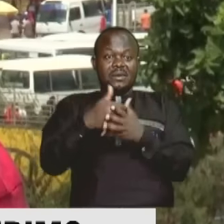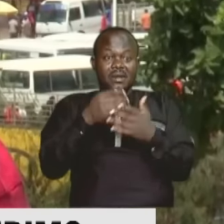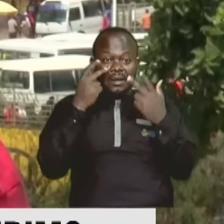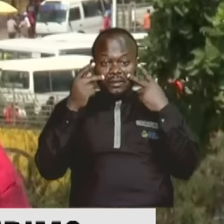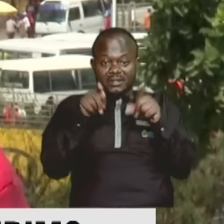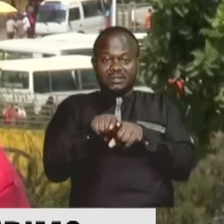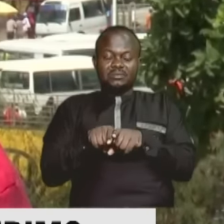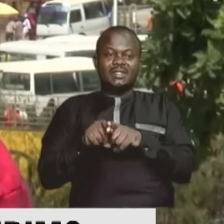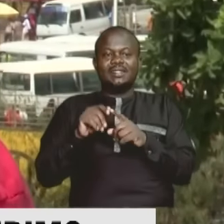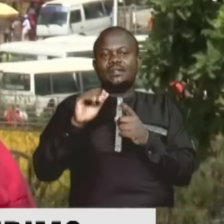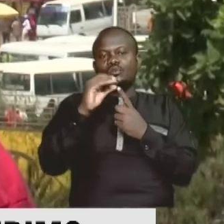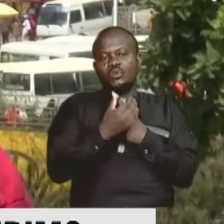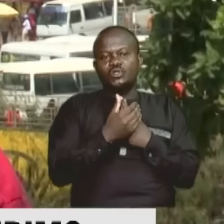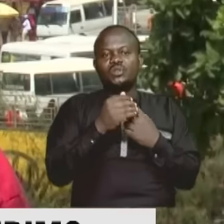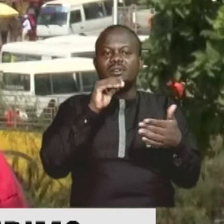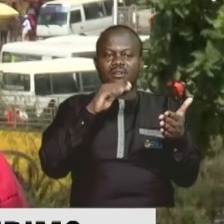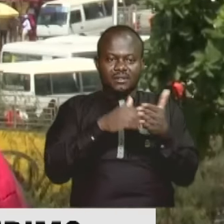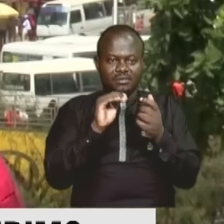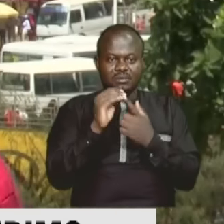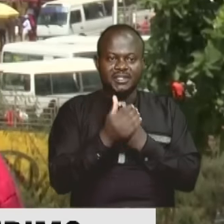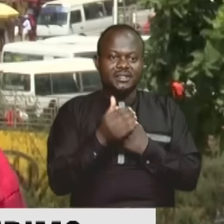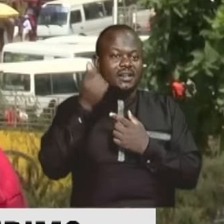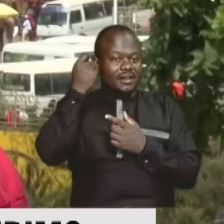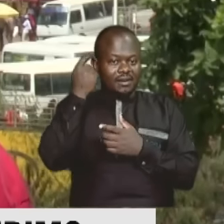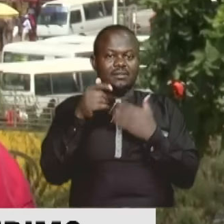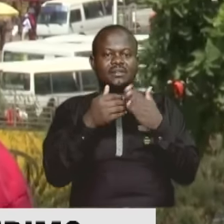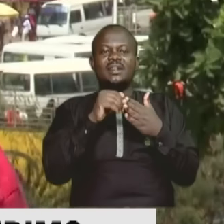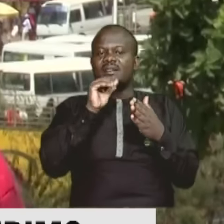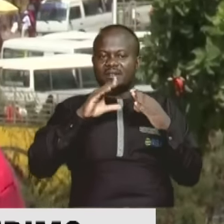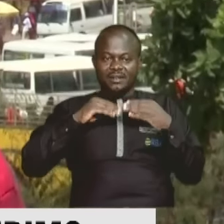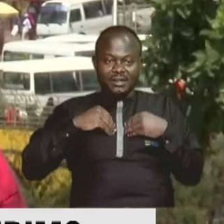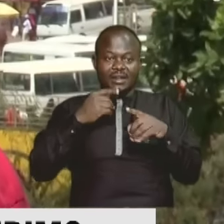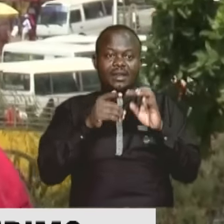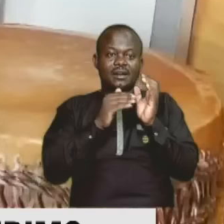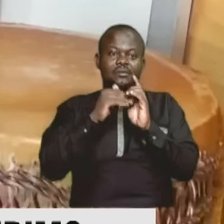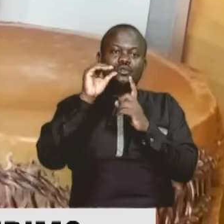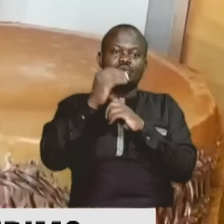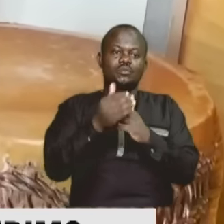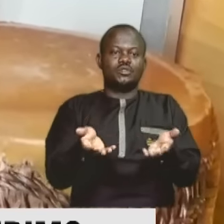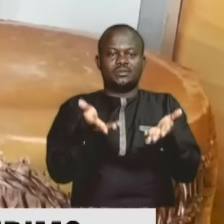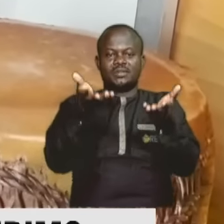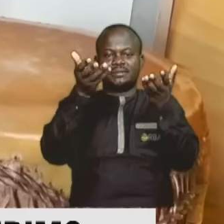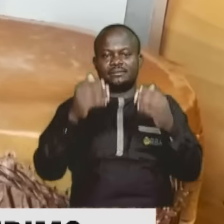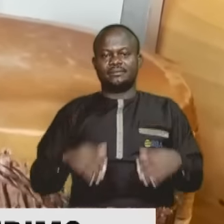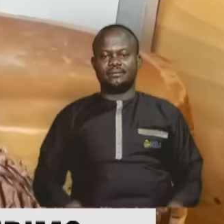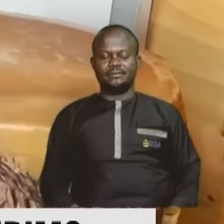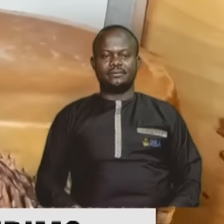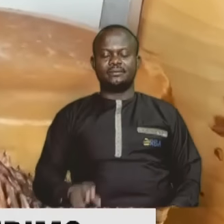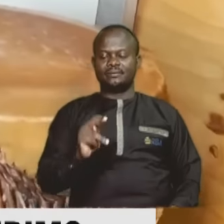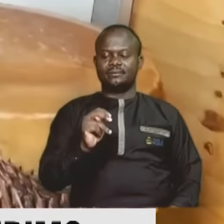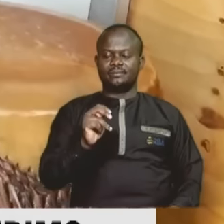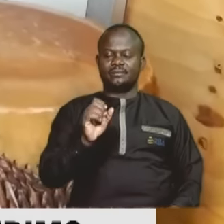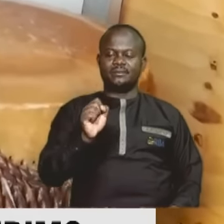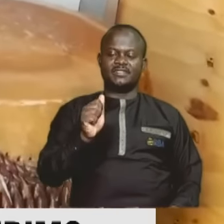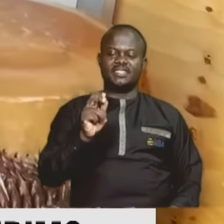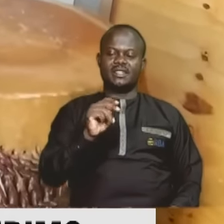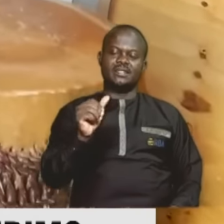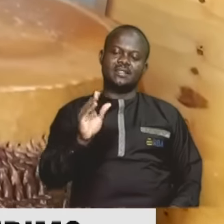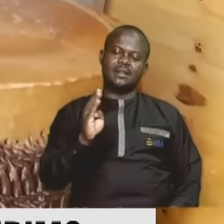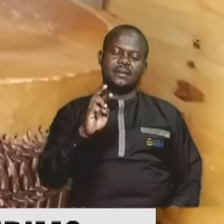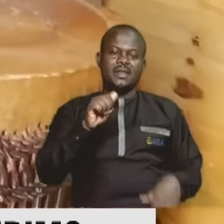nk'umuco atabibona nko kwica umuco akumva yuko atari kirazira ahubwo ari umuco ukura. Nsanzabera Jean de Dieu umwanditsi akaba n'inararibonye mu